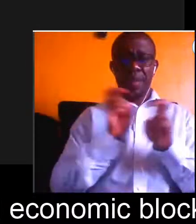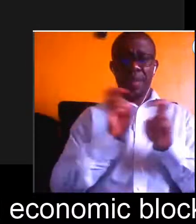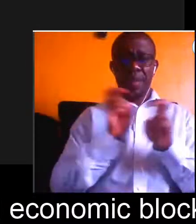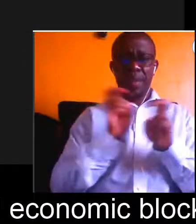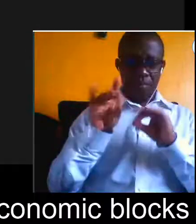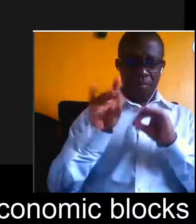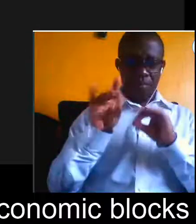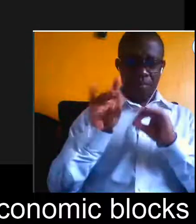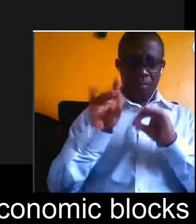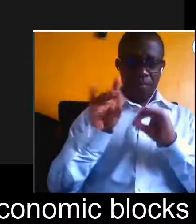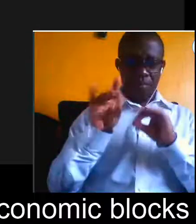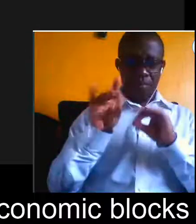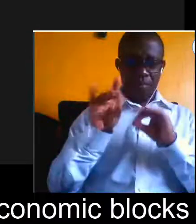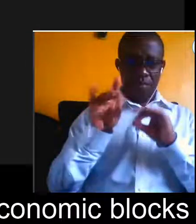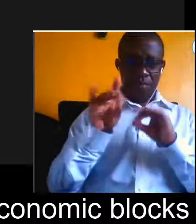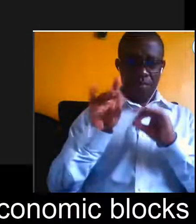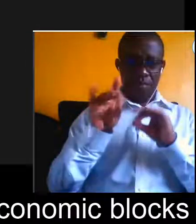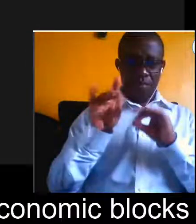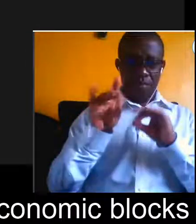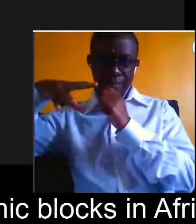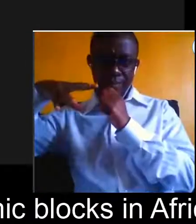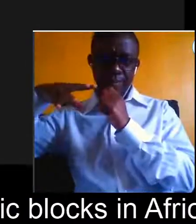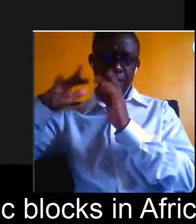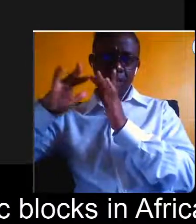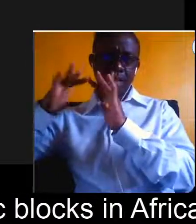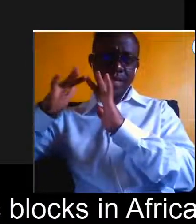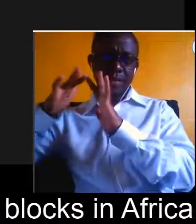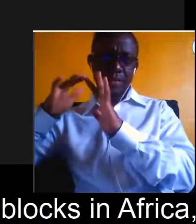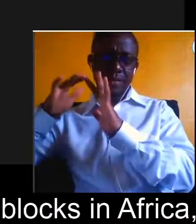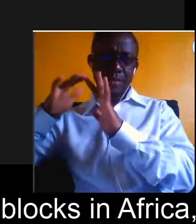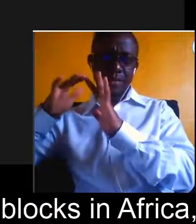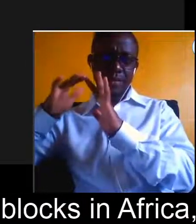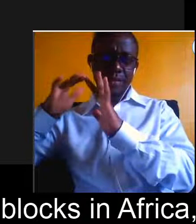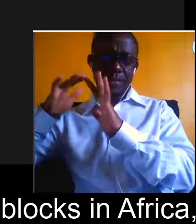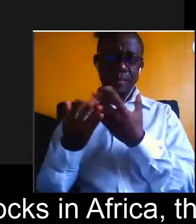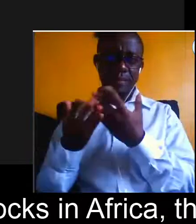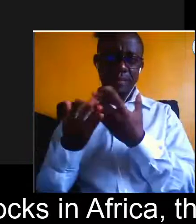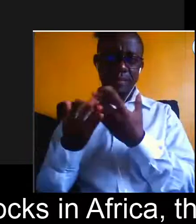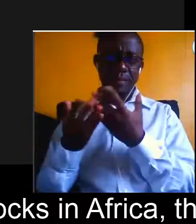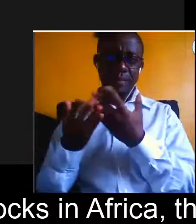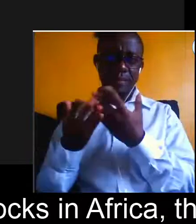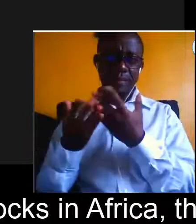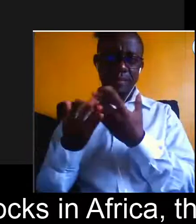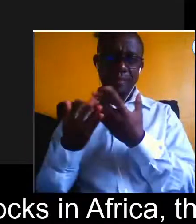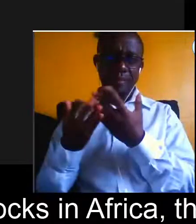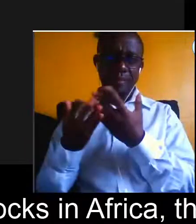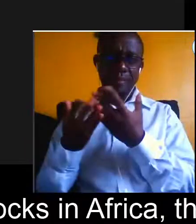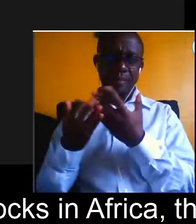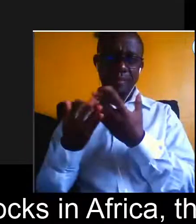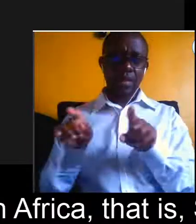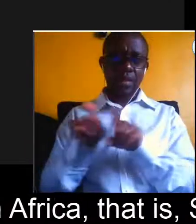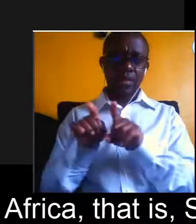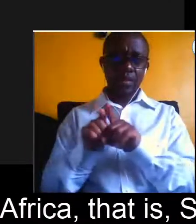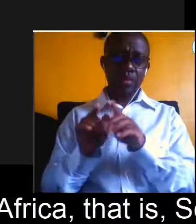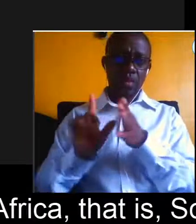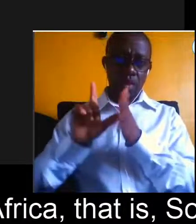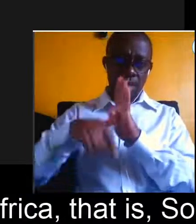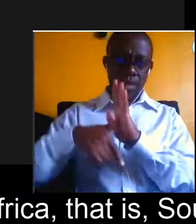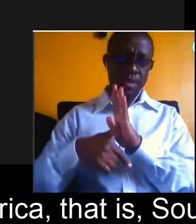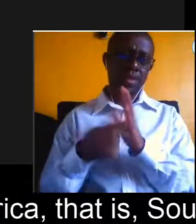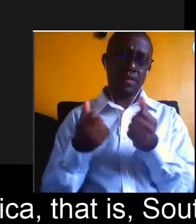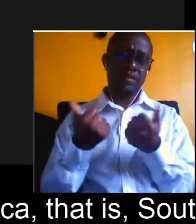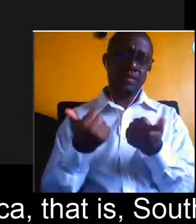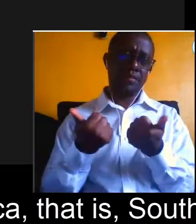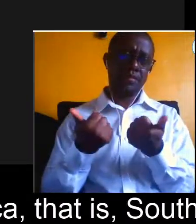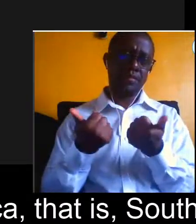a place that is a bit more clearer to enable us, get what you're saying and translate after. If you